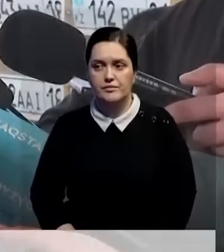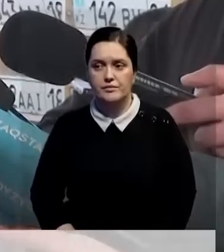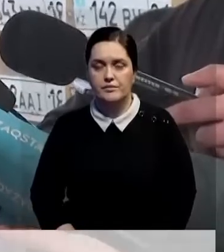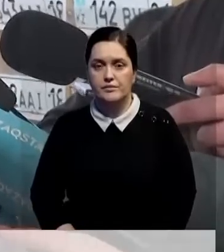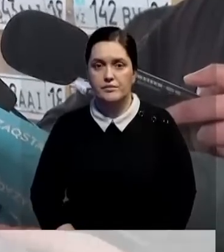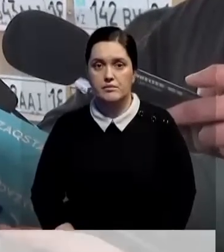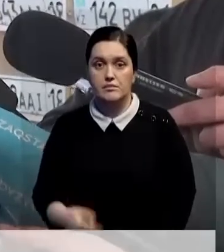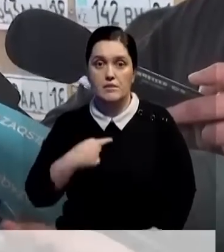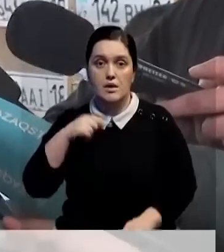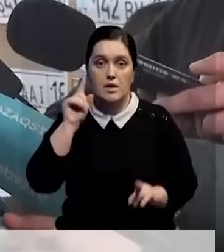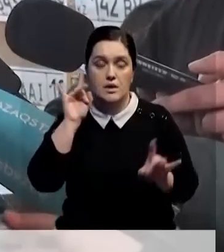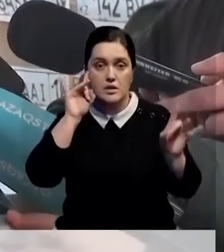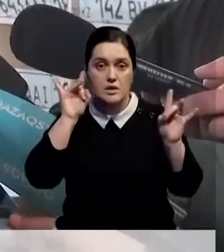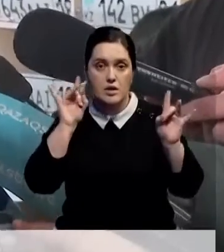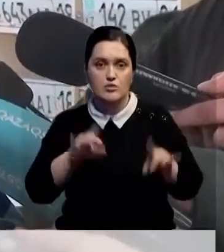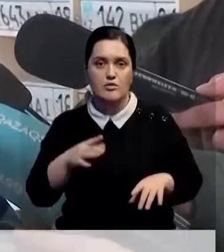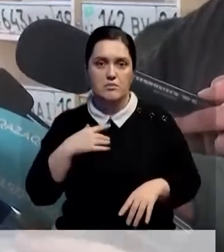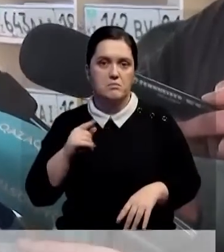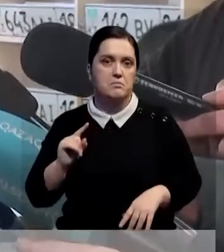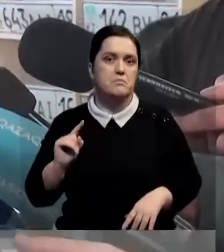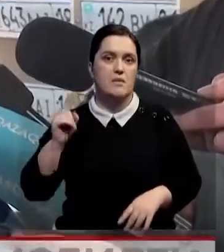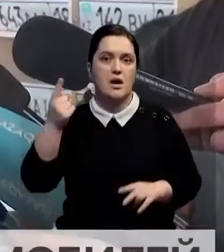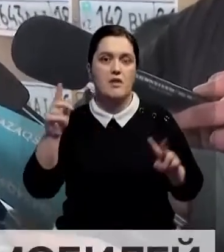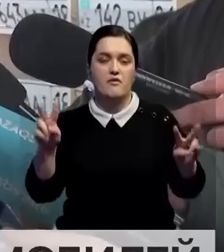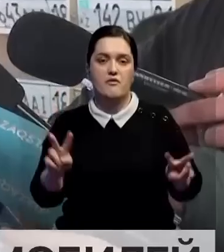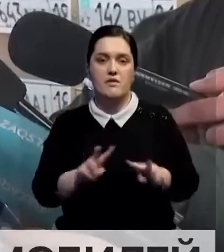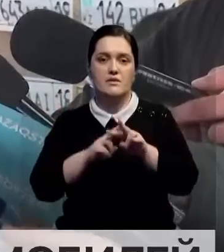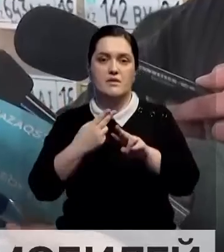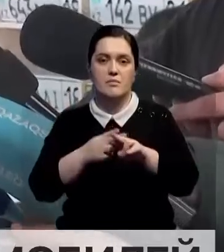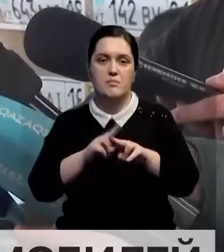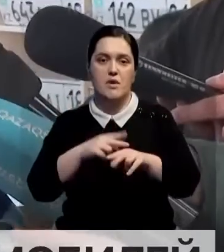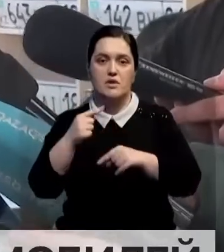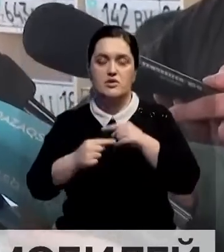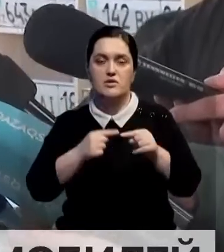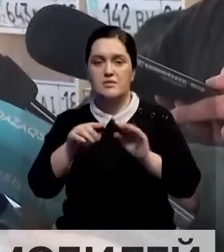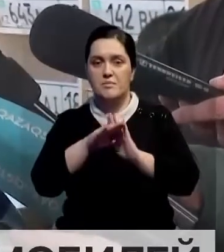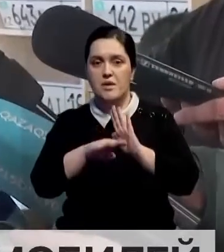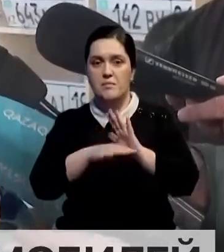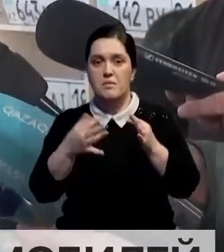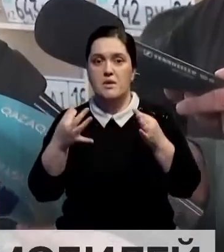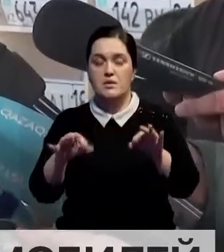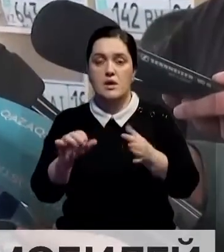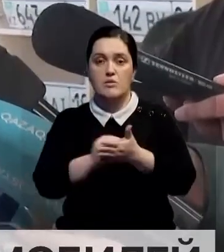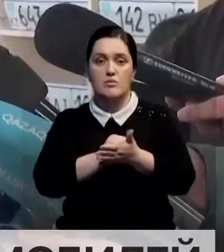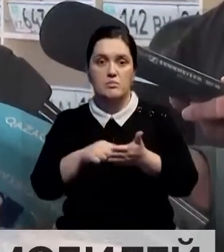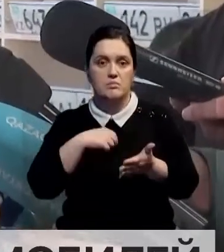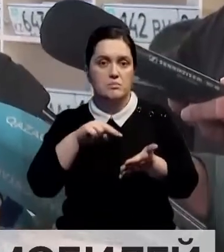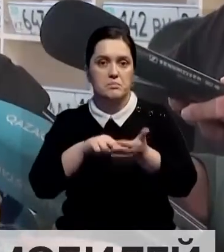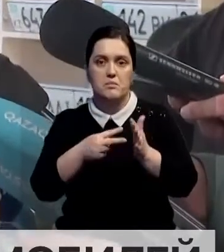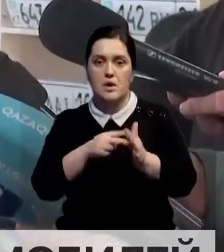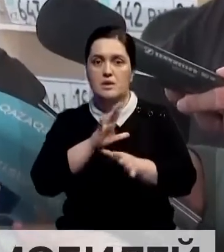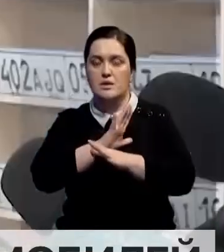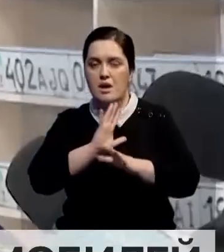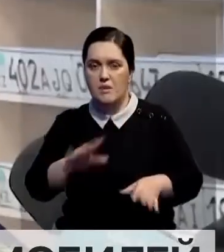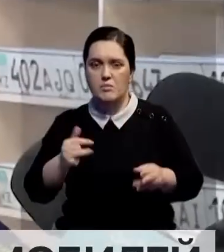Я даже не ожидал, что стану первым в Астане человеком, который пройдет через программу легализации. Если честно, не планировал ехать сегодня